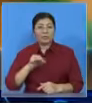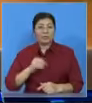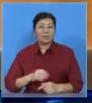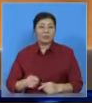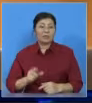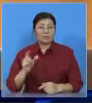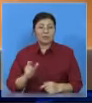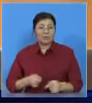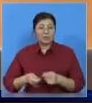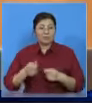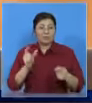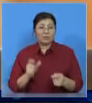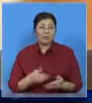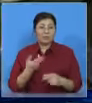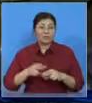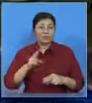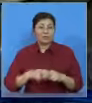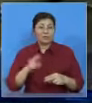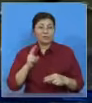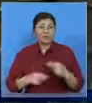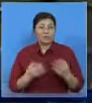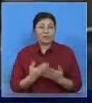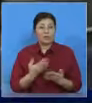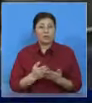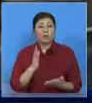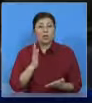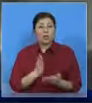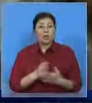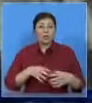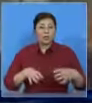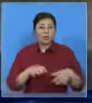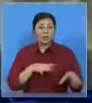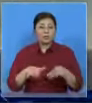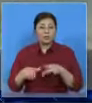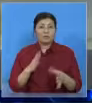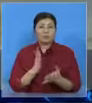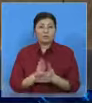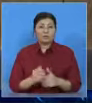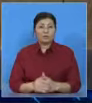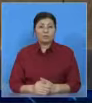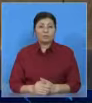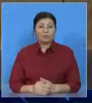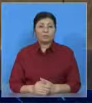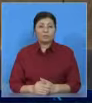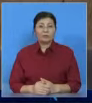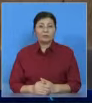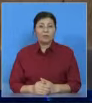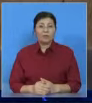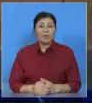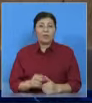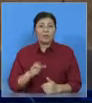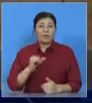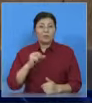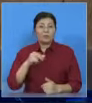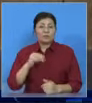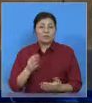чиновники будут лишаться благ и привилегий в случае совершения коррупционных правонарушений. В целом, бюджетирование предлагается